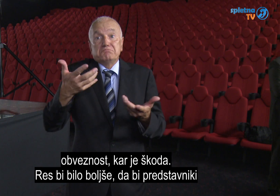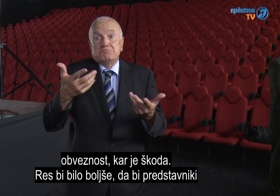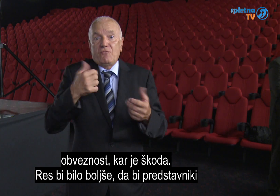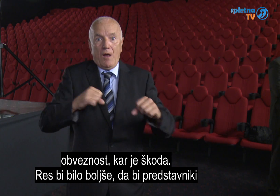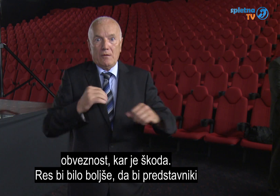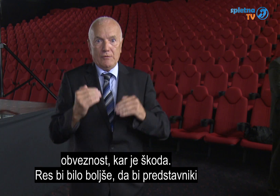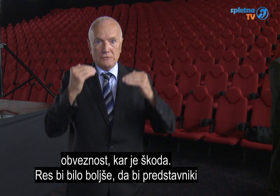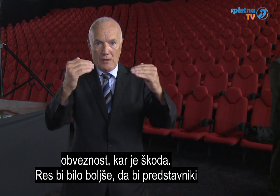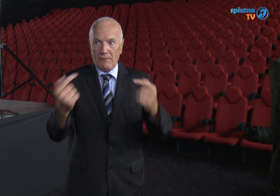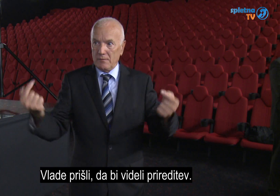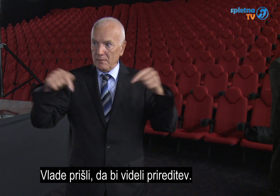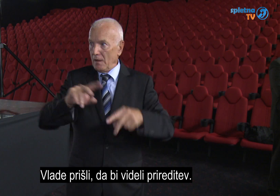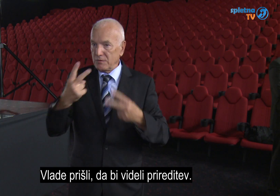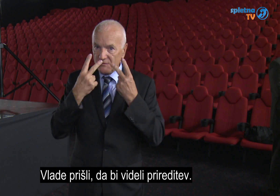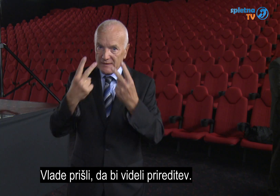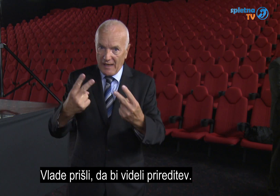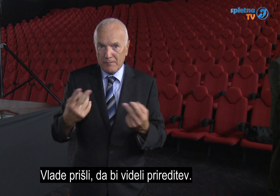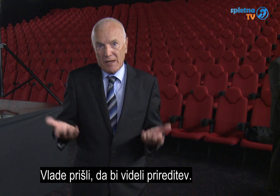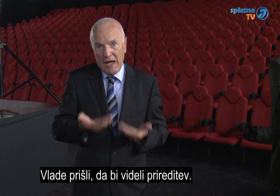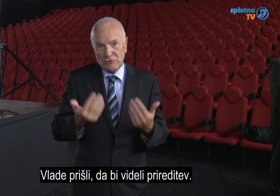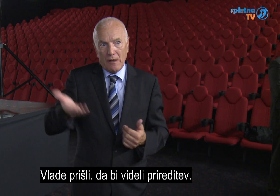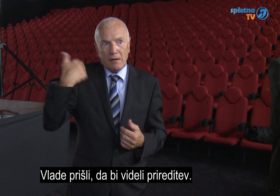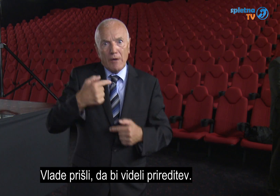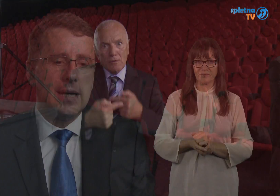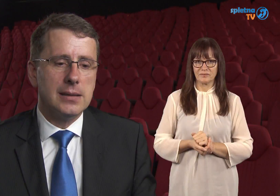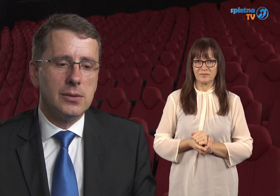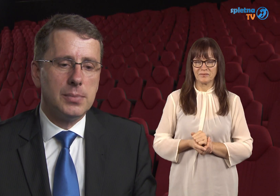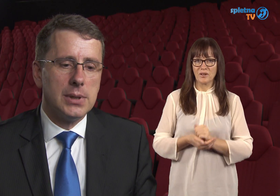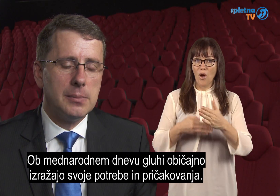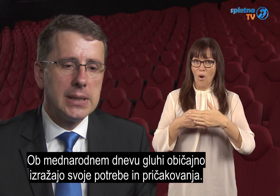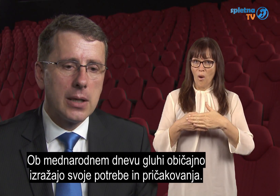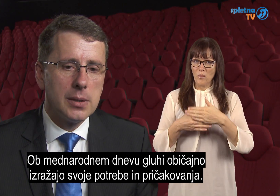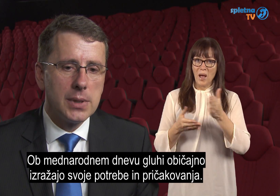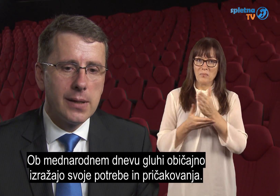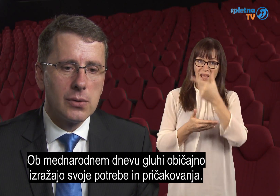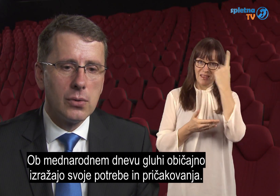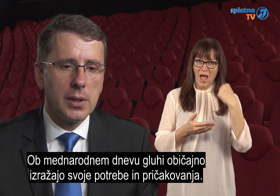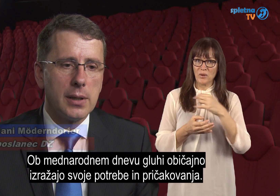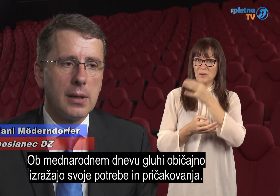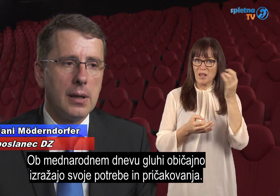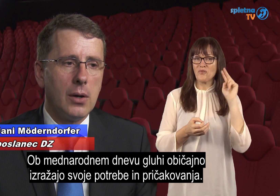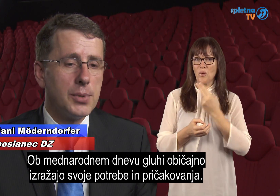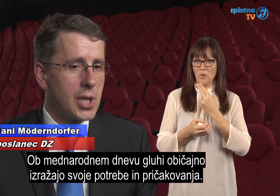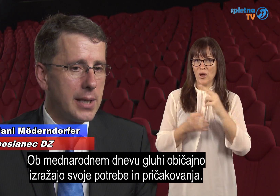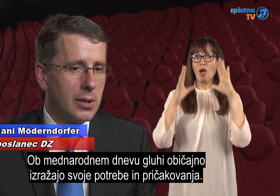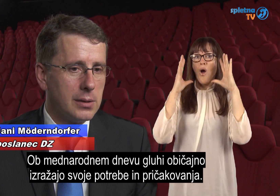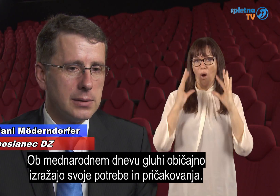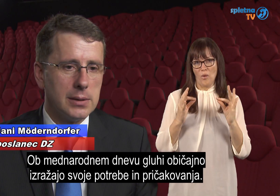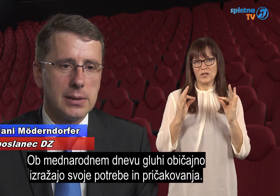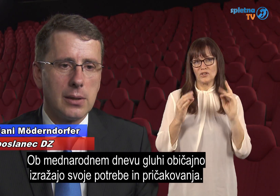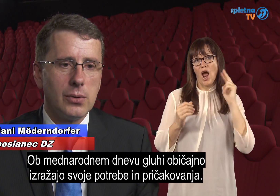sprememb v sistemu financiranja organizacij. Ob mednarodnem dnevu gluhih